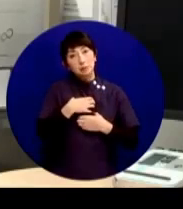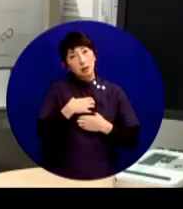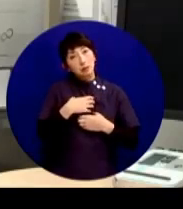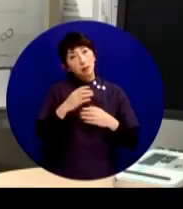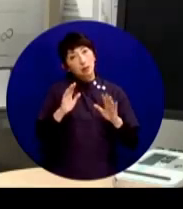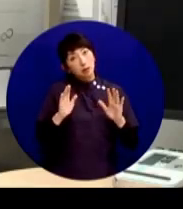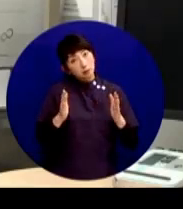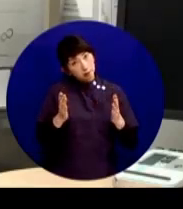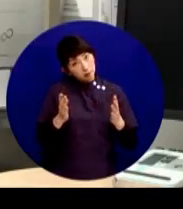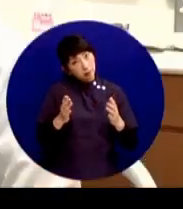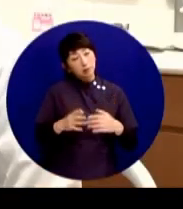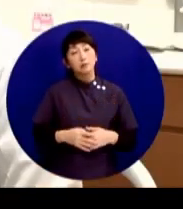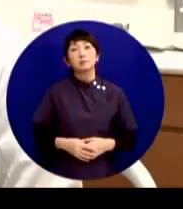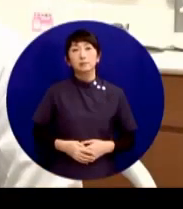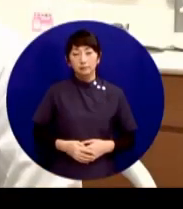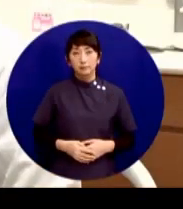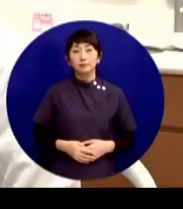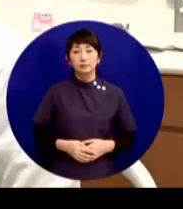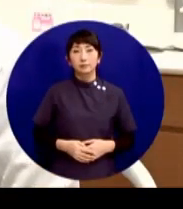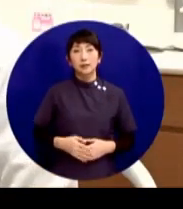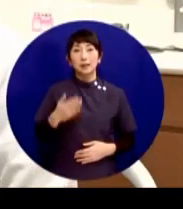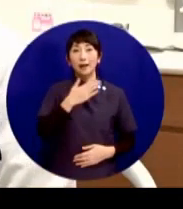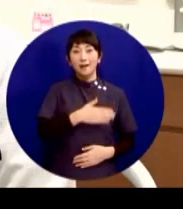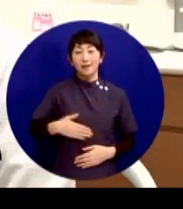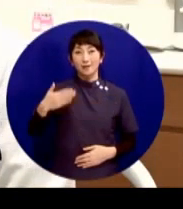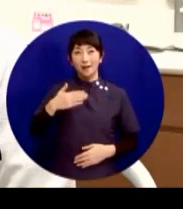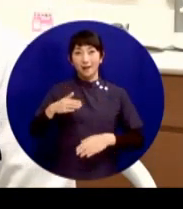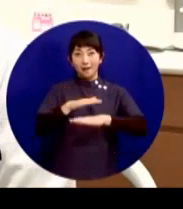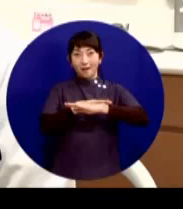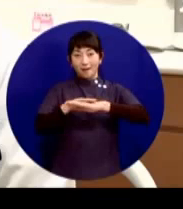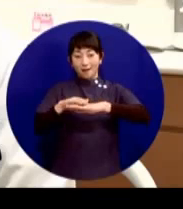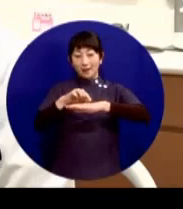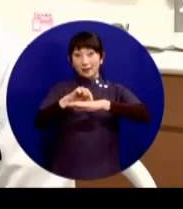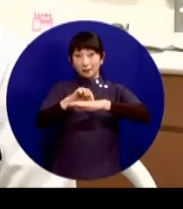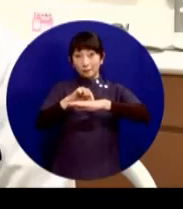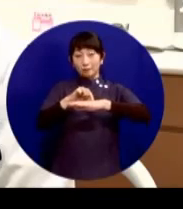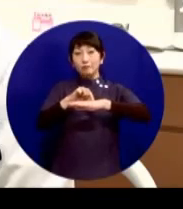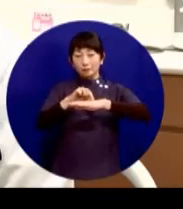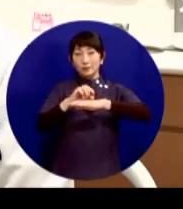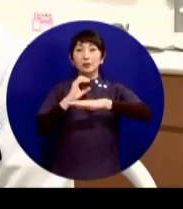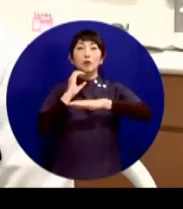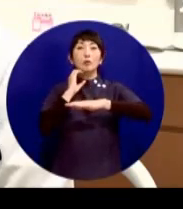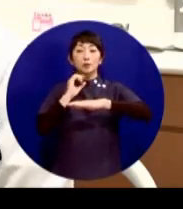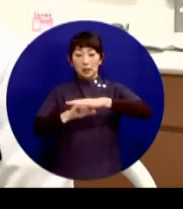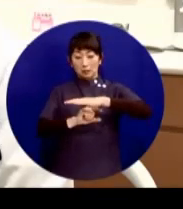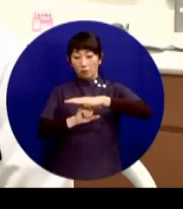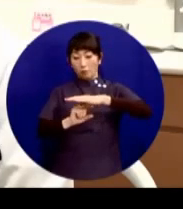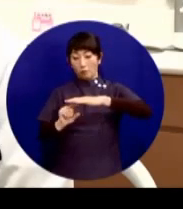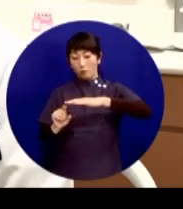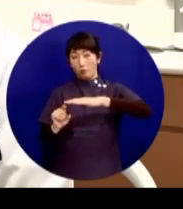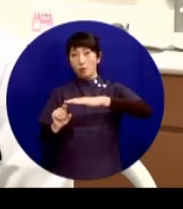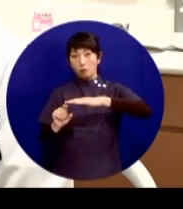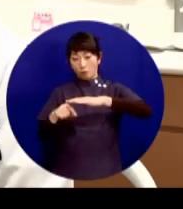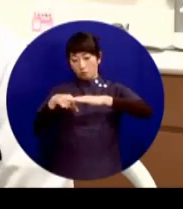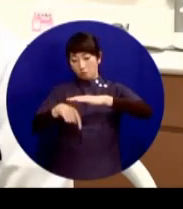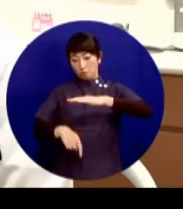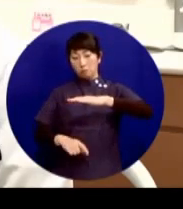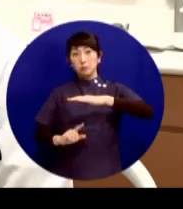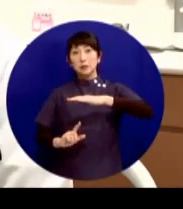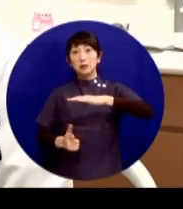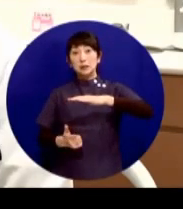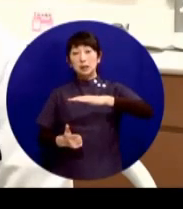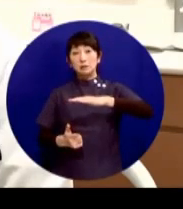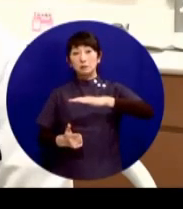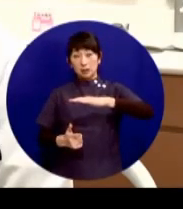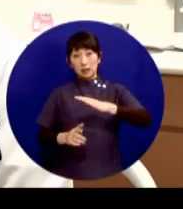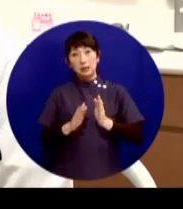か。 はい、体の表層に近いところの臓器なので他のがんの手術に比べれば手術